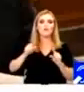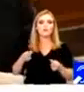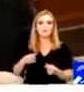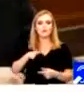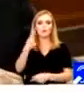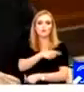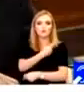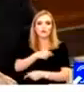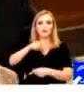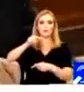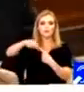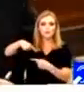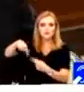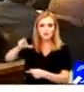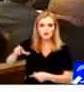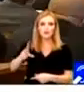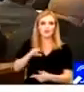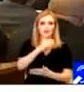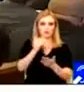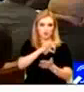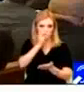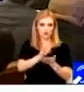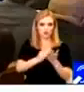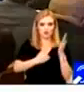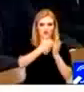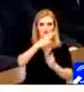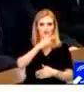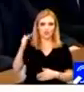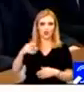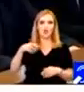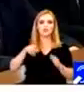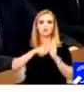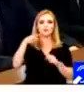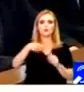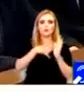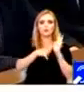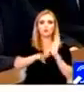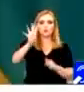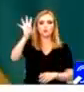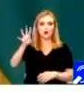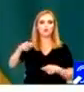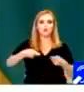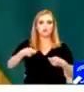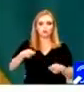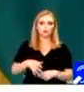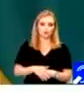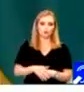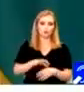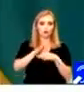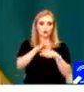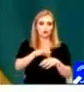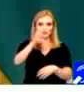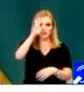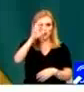zeci de medici, oameni de afaceri și responsabili de rang înalt. Țara e condusă din 1994 de președintele autoritar Alexandru Lukashenko.